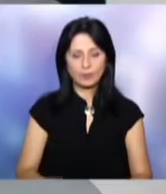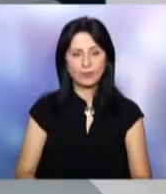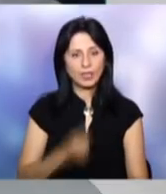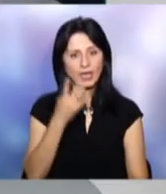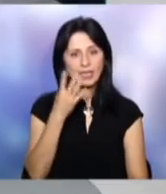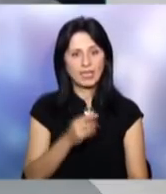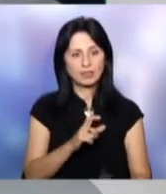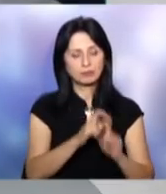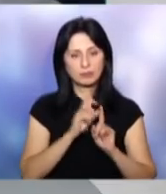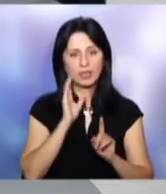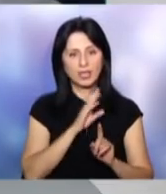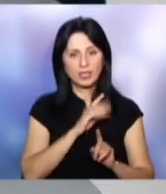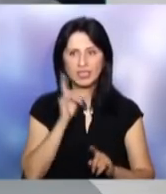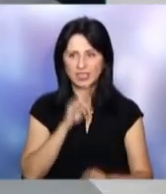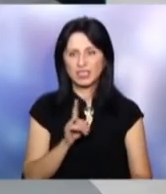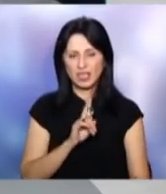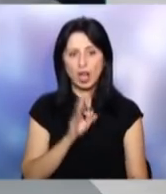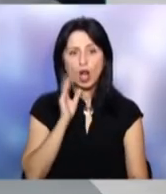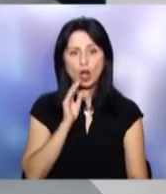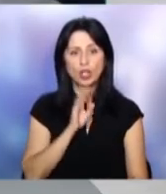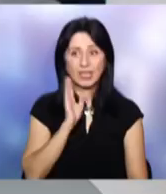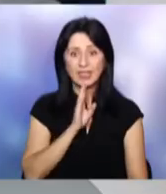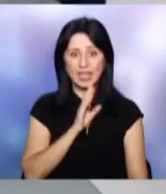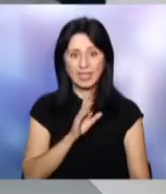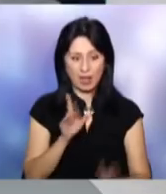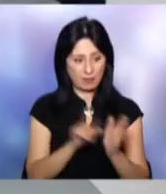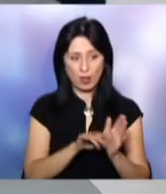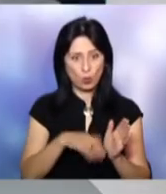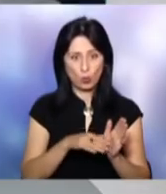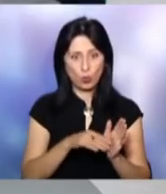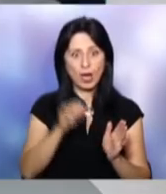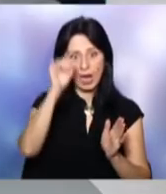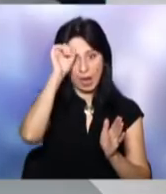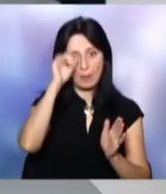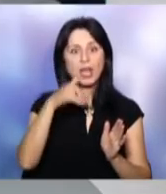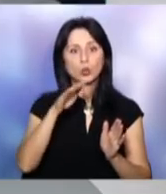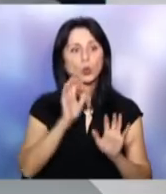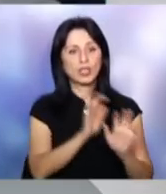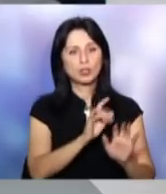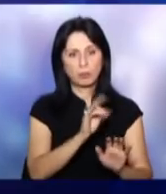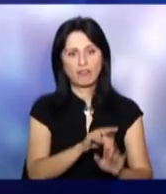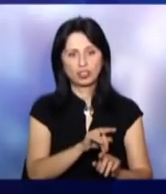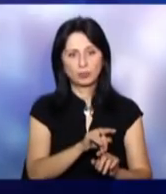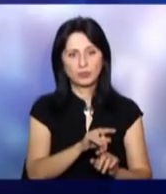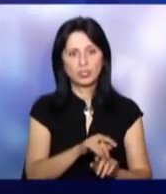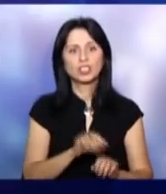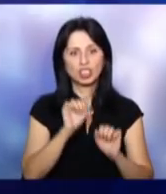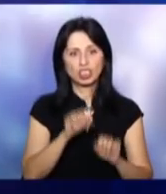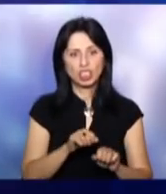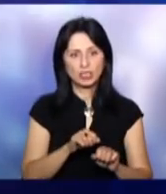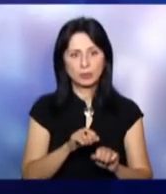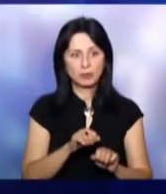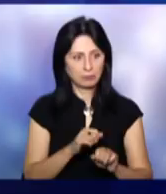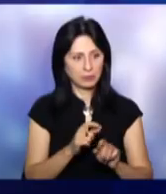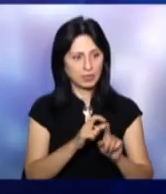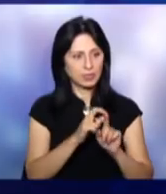ერთ დღესაც მითხრა, რომ იცი რა, როდესაცო დედა ბავშვთან არ არის, მას ღმერთი უკეთესად იფარავსო. Და თუ შეიძლებოდ